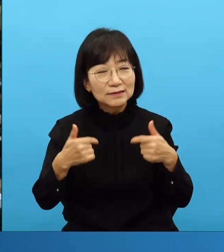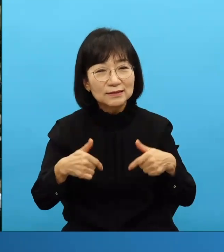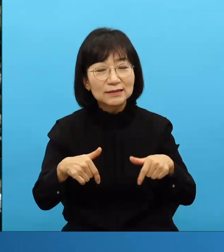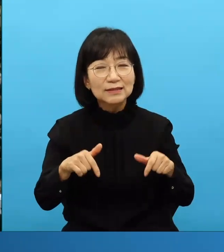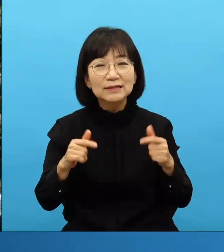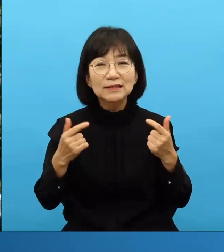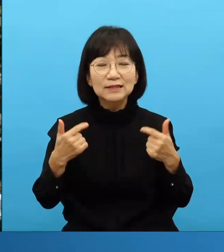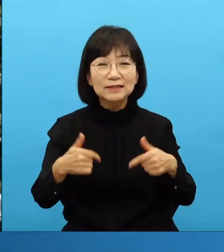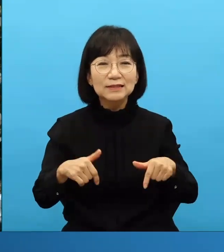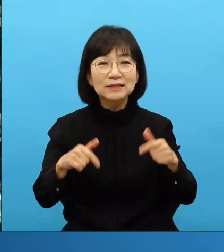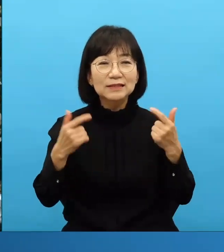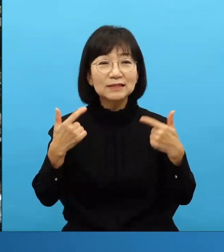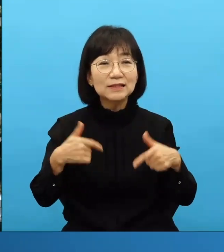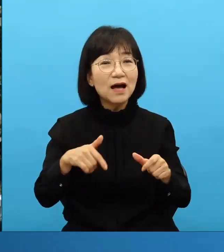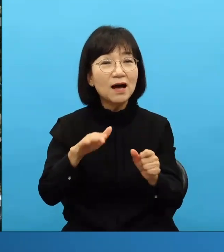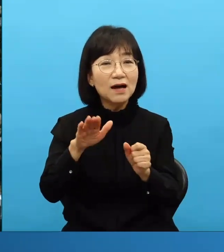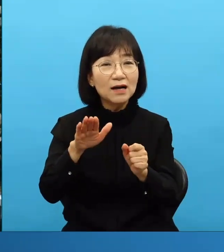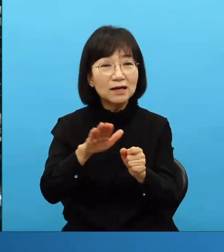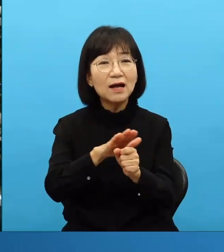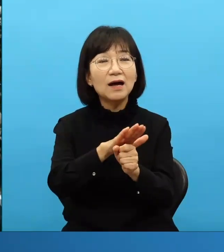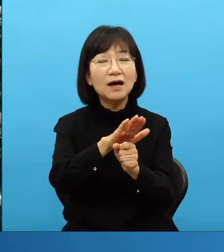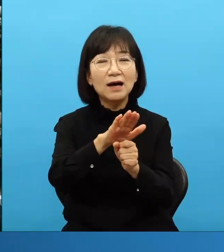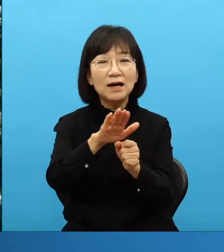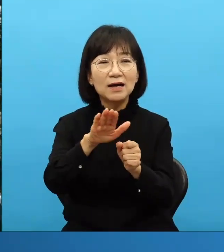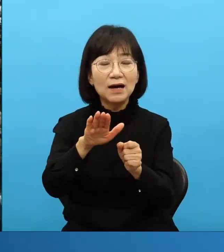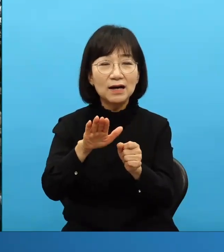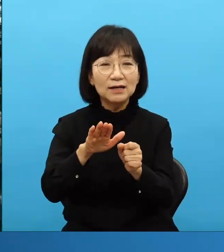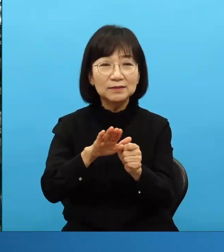교회를 늘